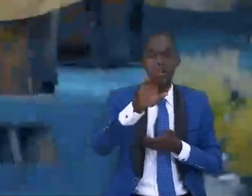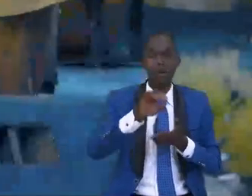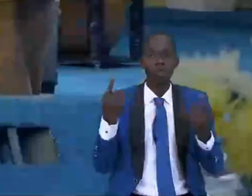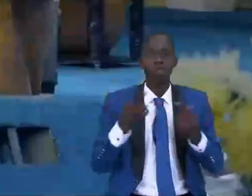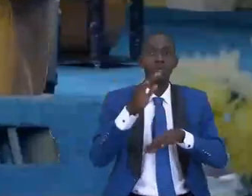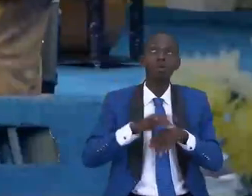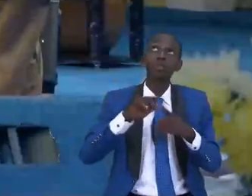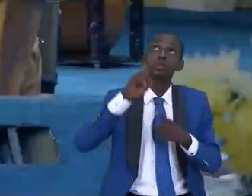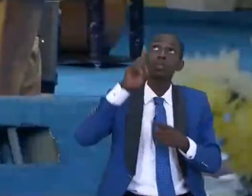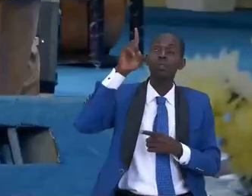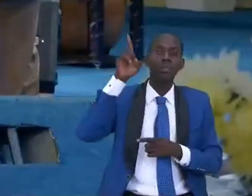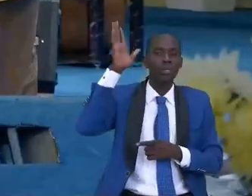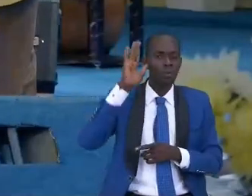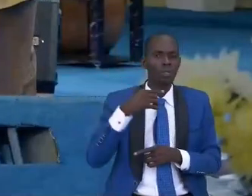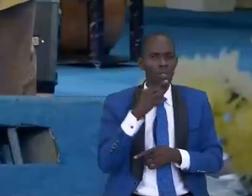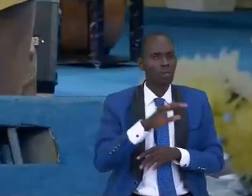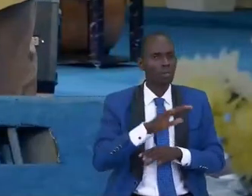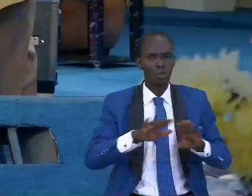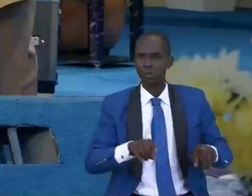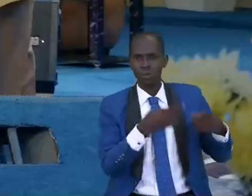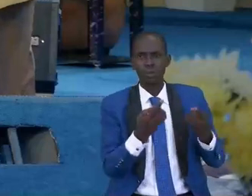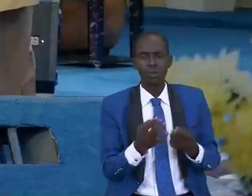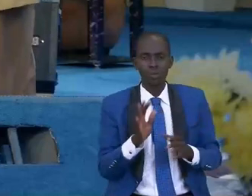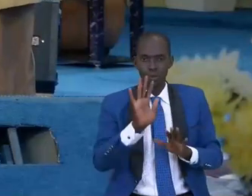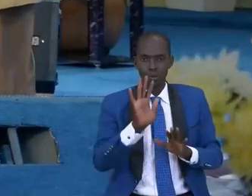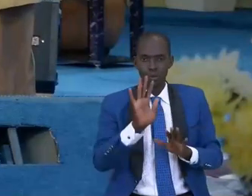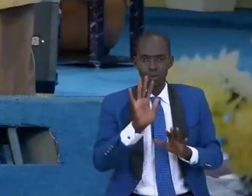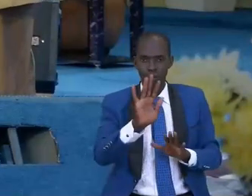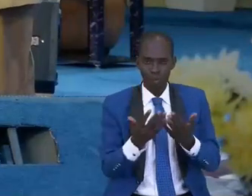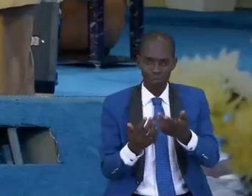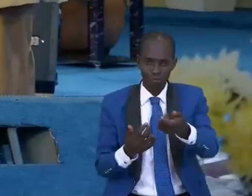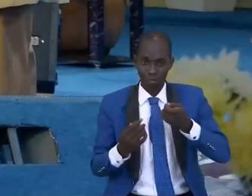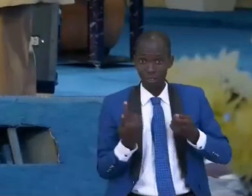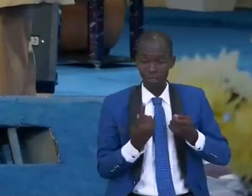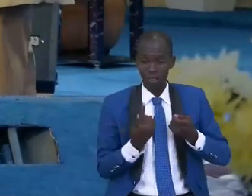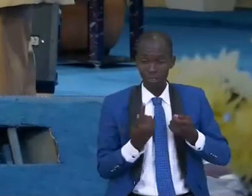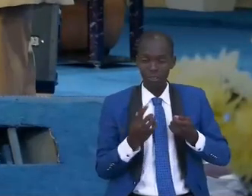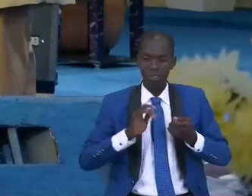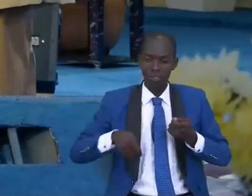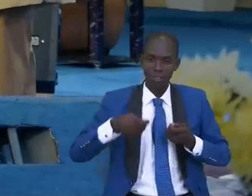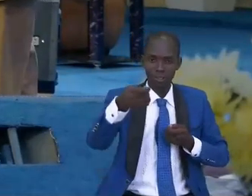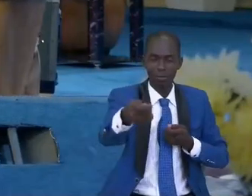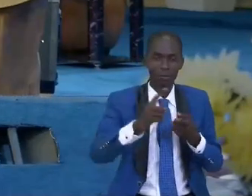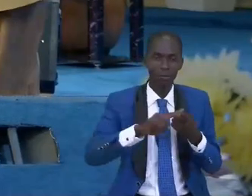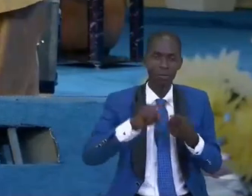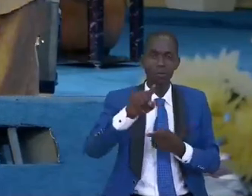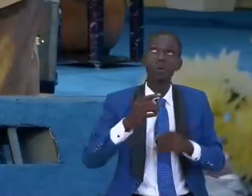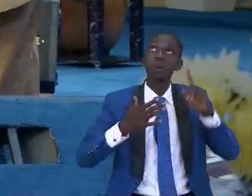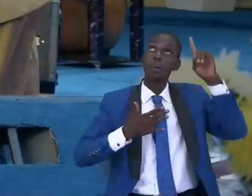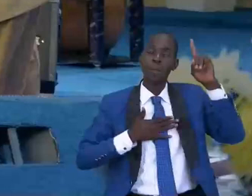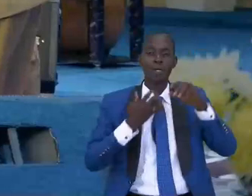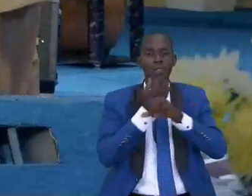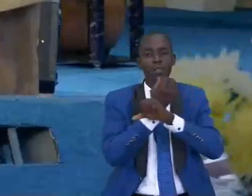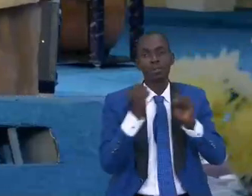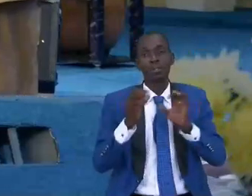tes péchés, il te dit, ne va pas, je te donne mon salut. Si tu